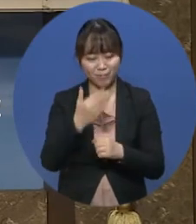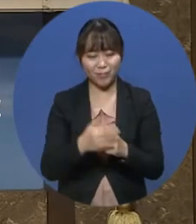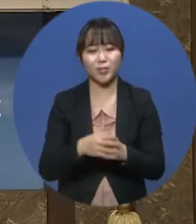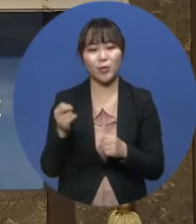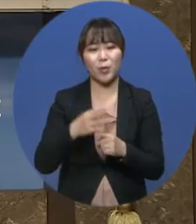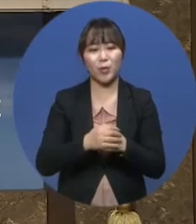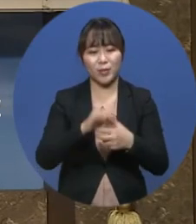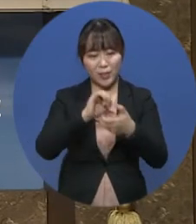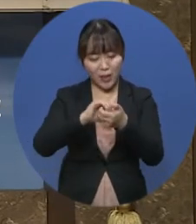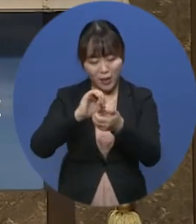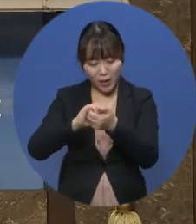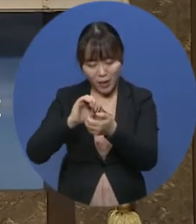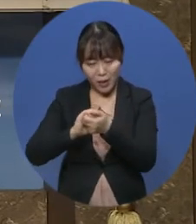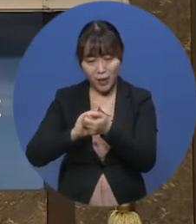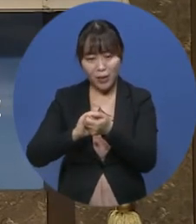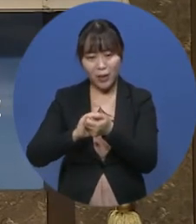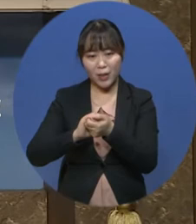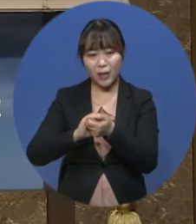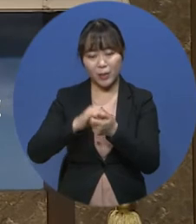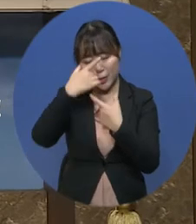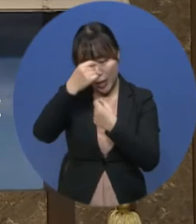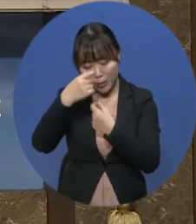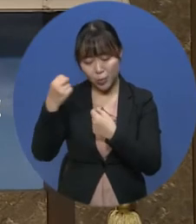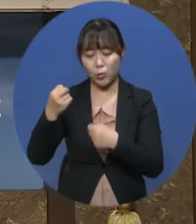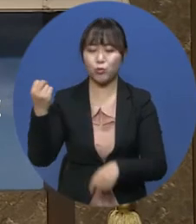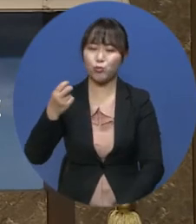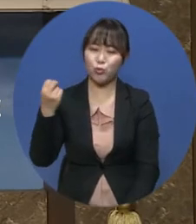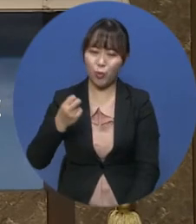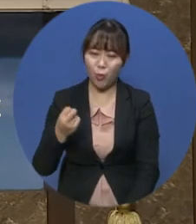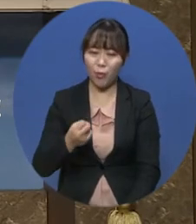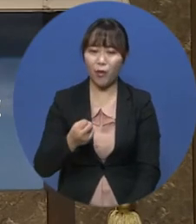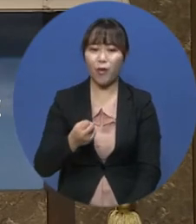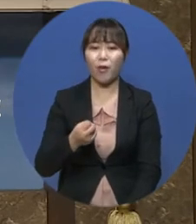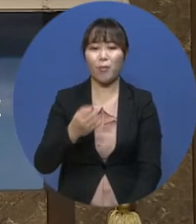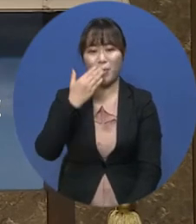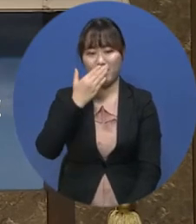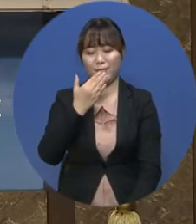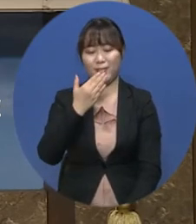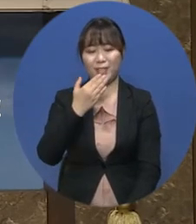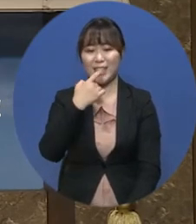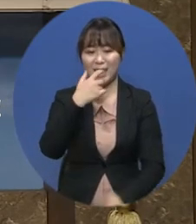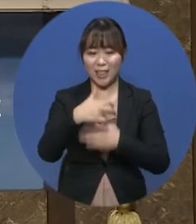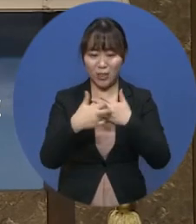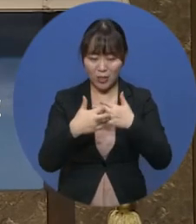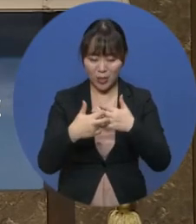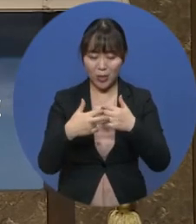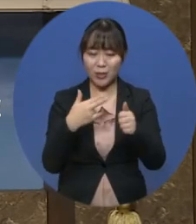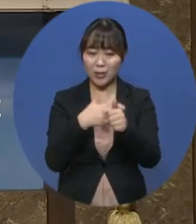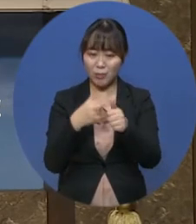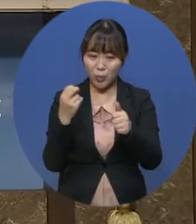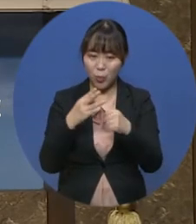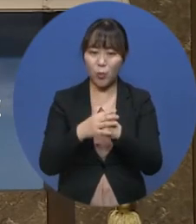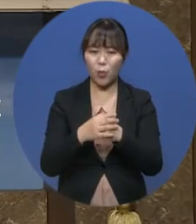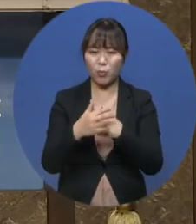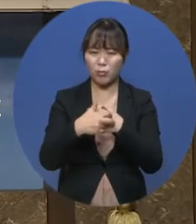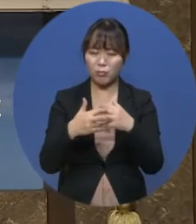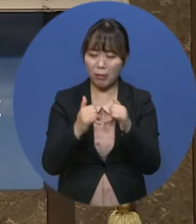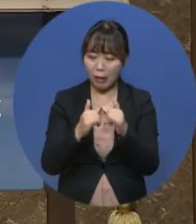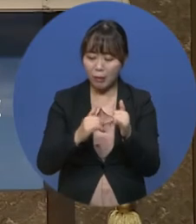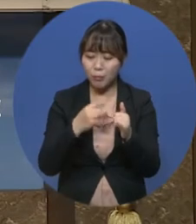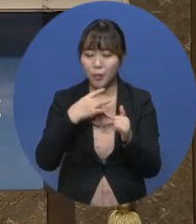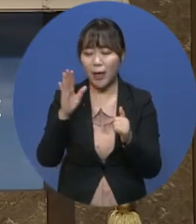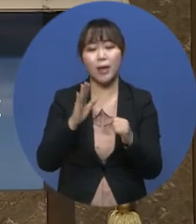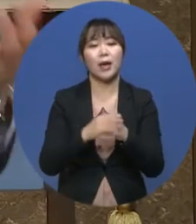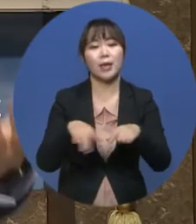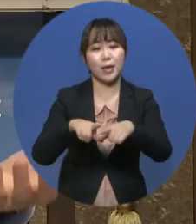정기적인 것 또는 뭐 수시로 이렇게 할 수가 있습니다 이건 치과 선생님이나 측과의 로 뿐만이 아니고 예 어